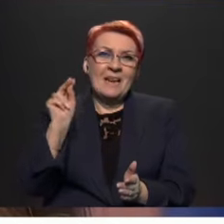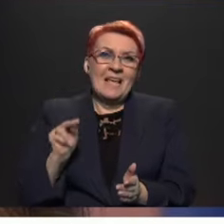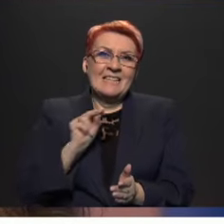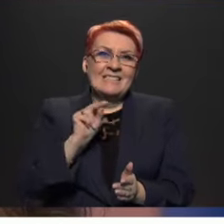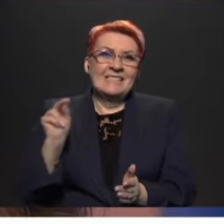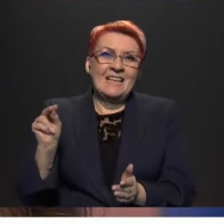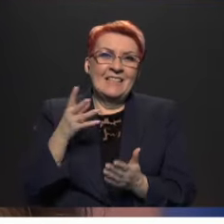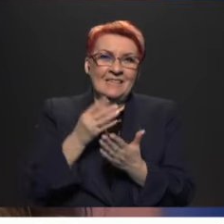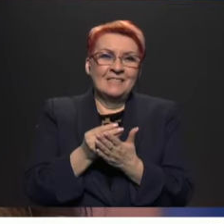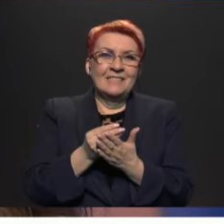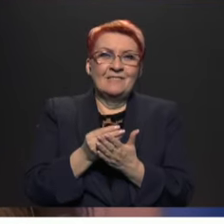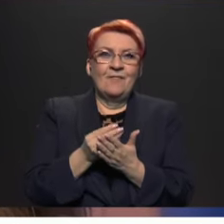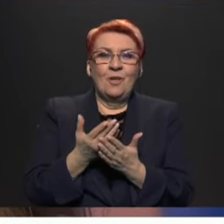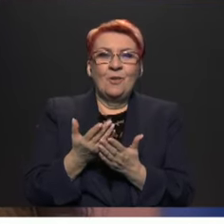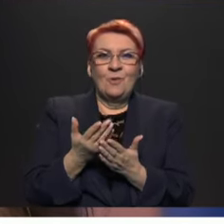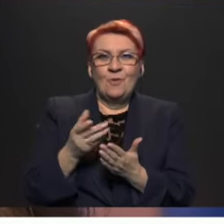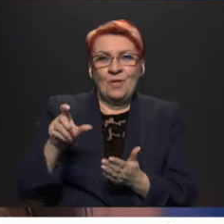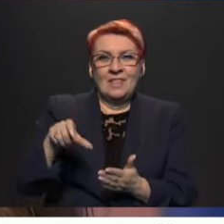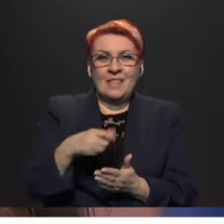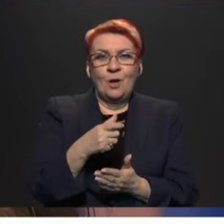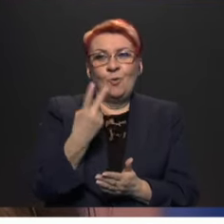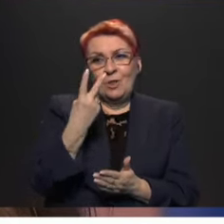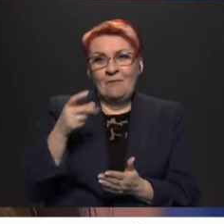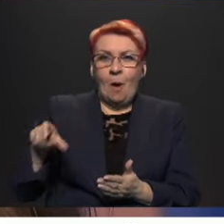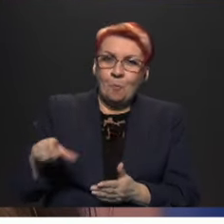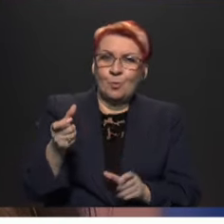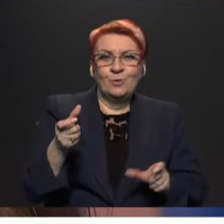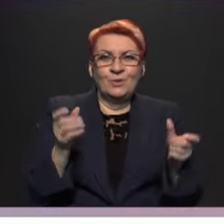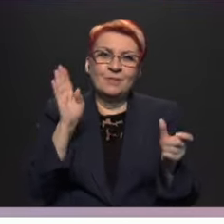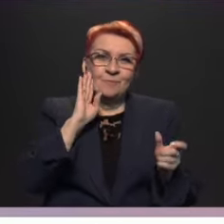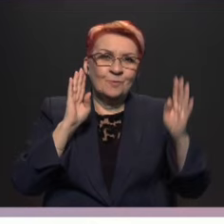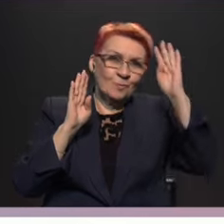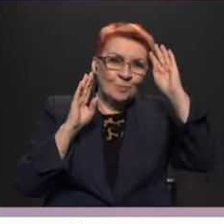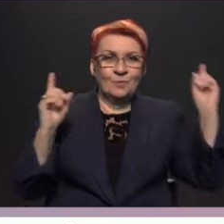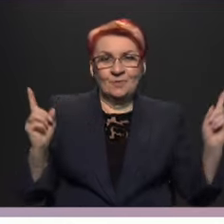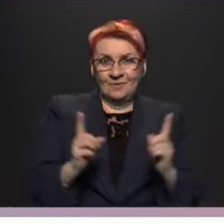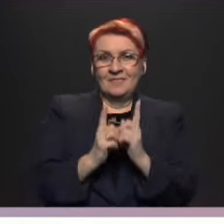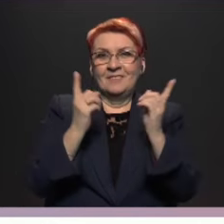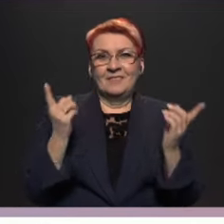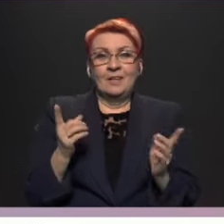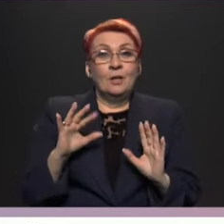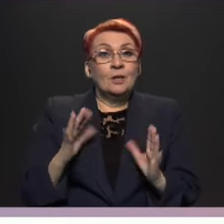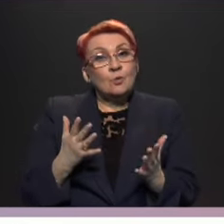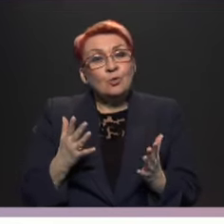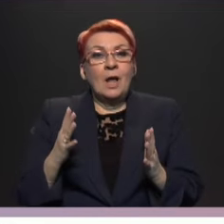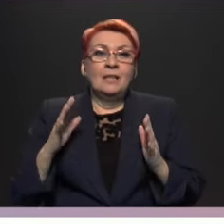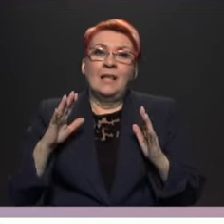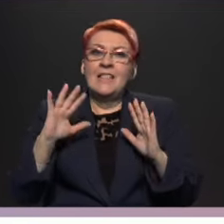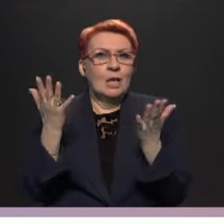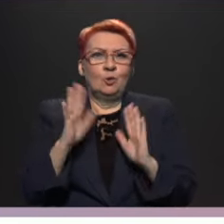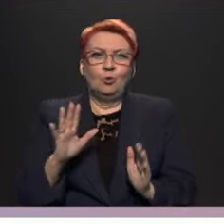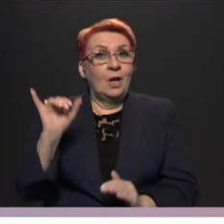вот перекресток произошел, да, двух путей. конечно, случайности не случайны у